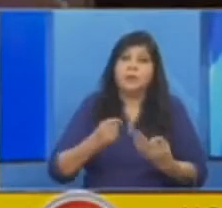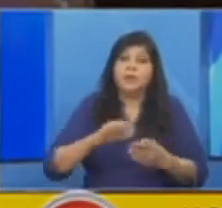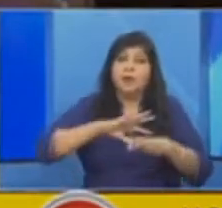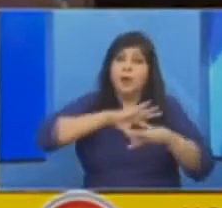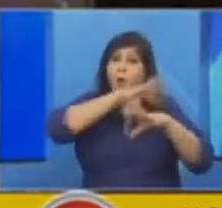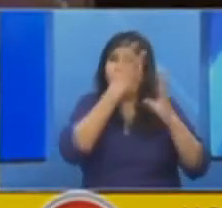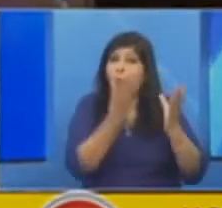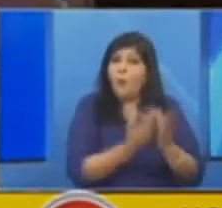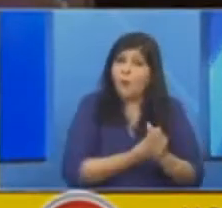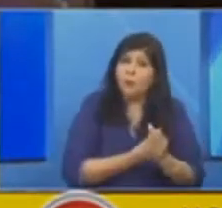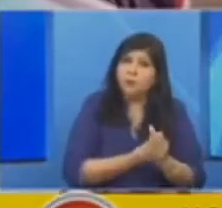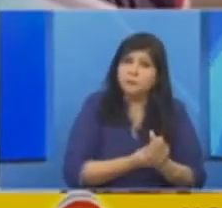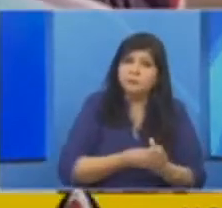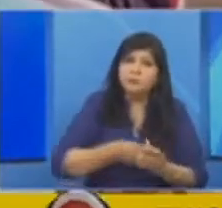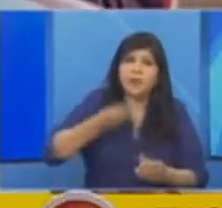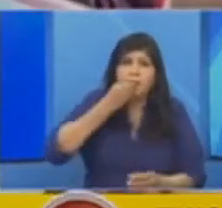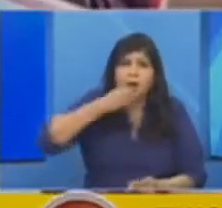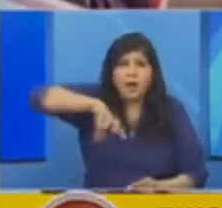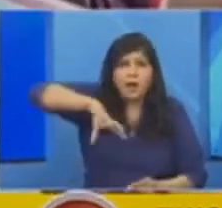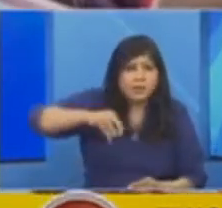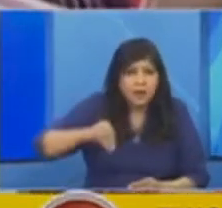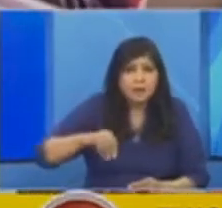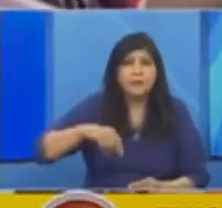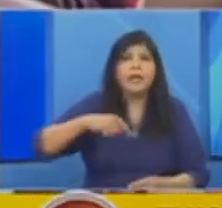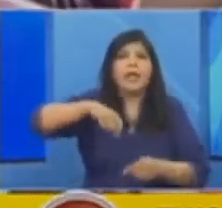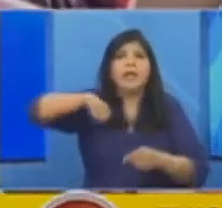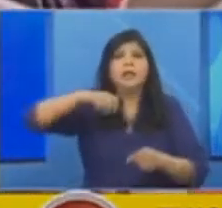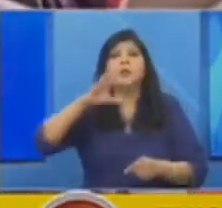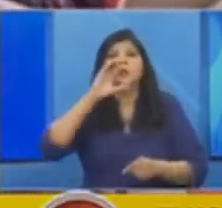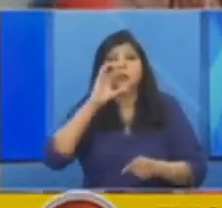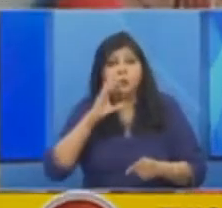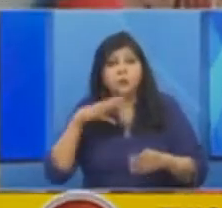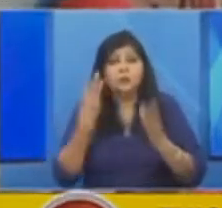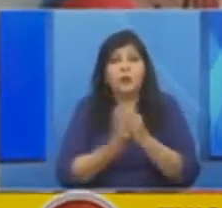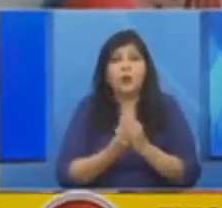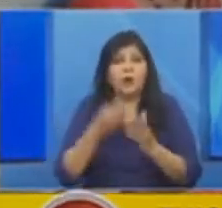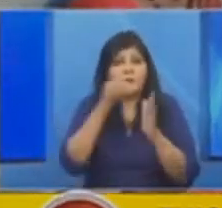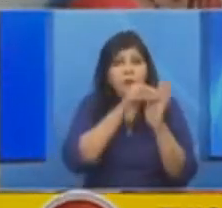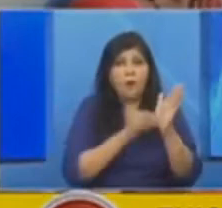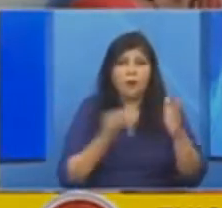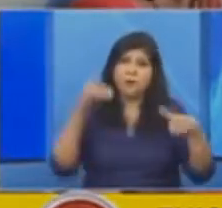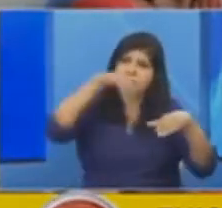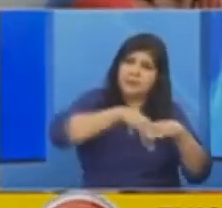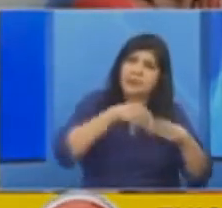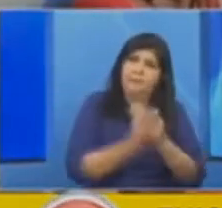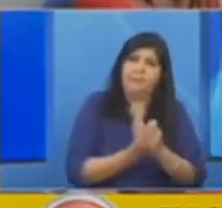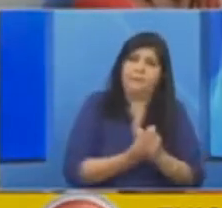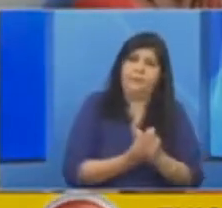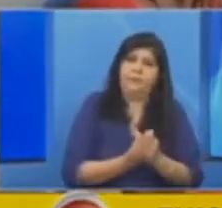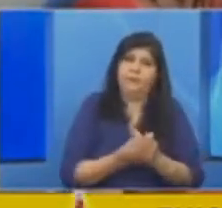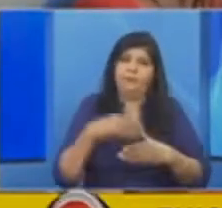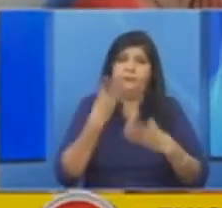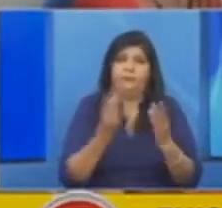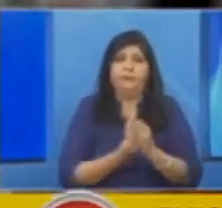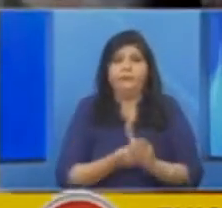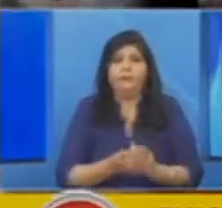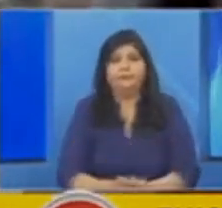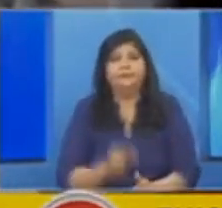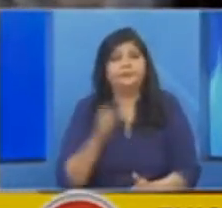आपके शरीर को कितने जरूरी पोशक तत्व, nutrients मिल रहे हैं,